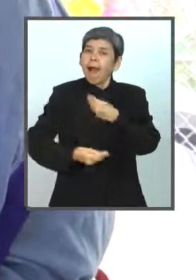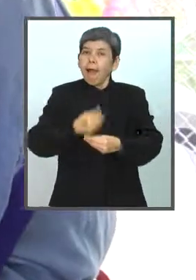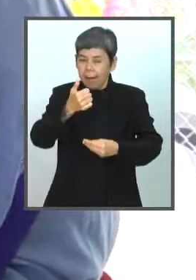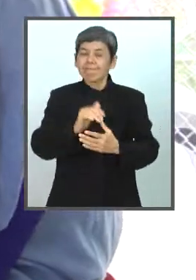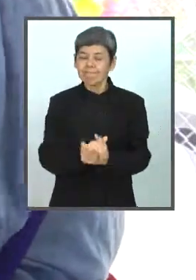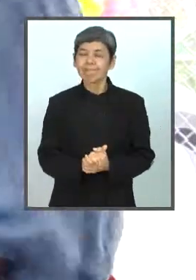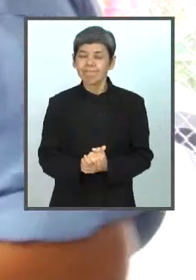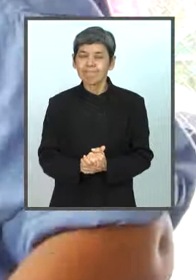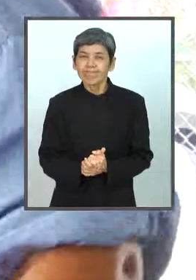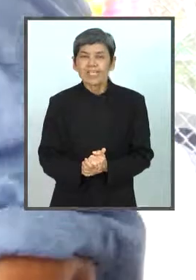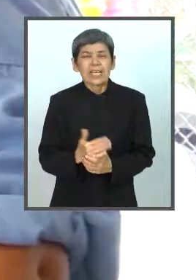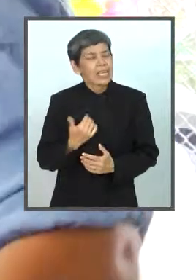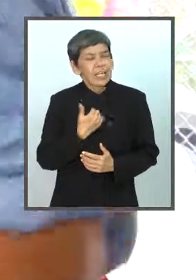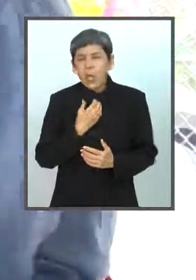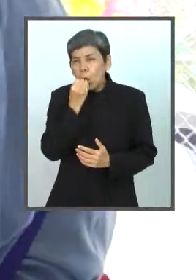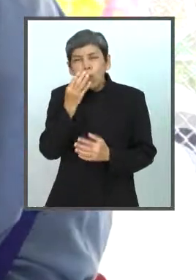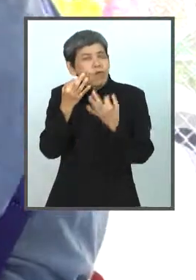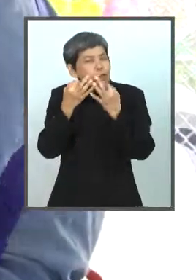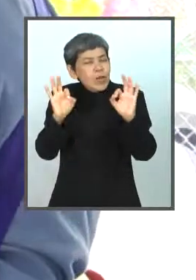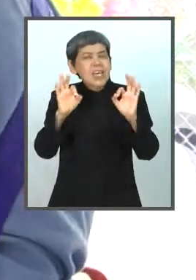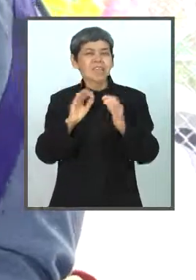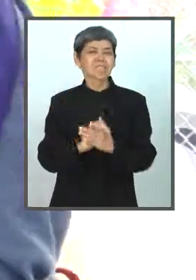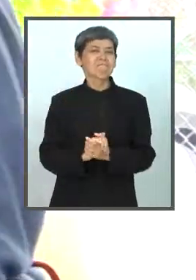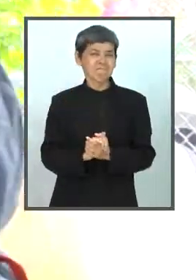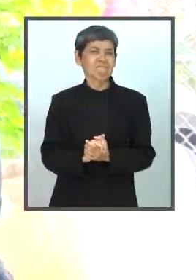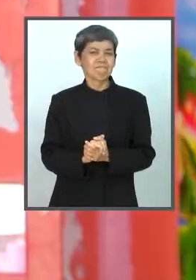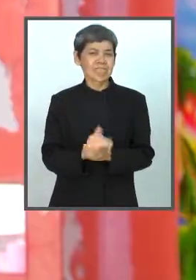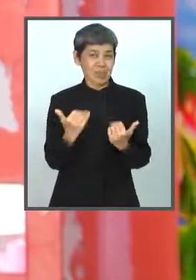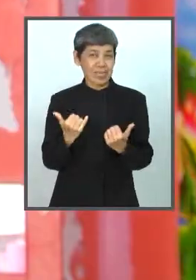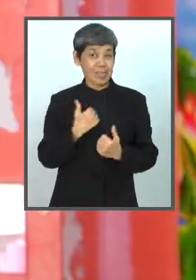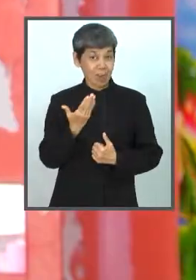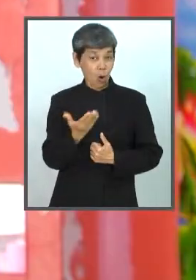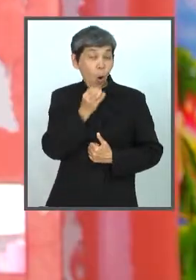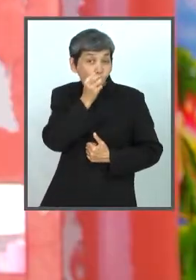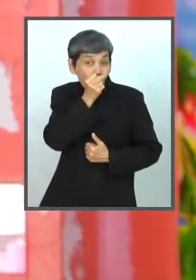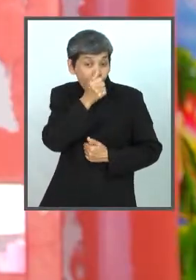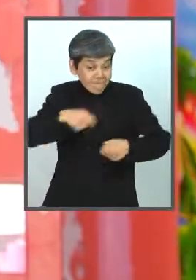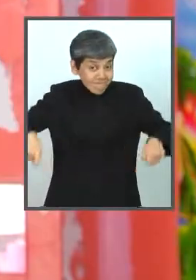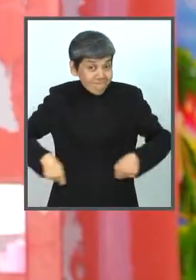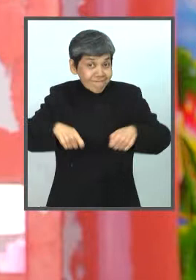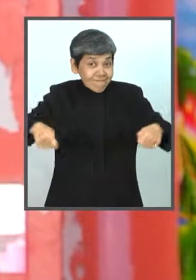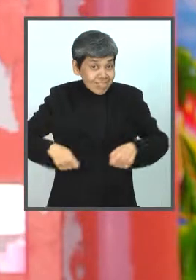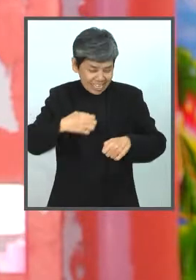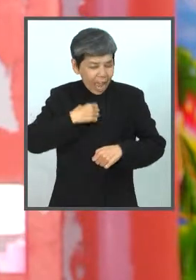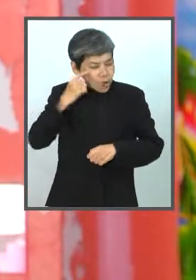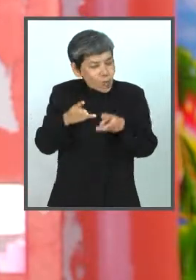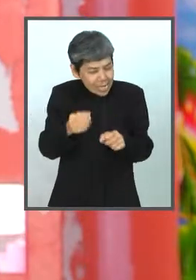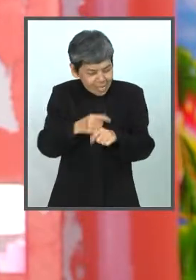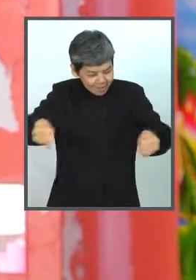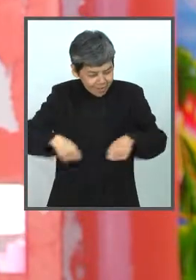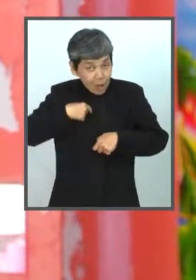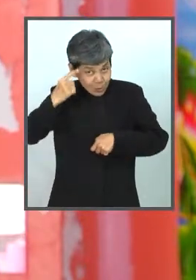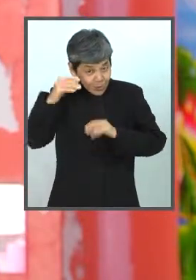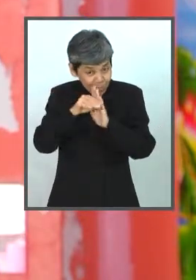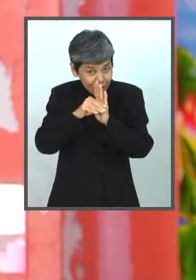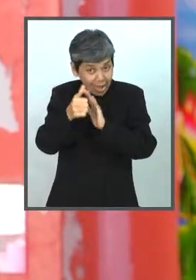งทุนเนี่ยค่ะที่ว่าไม่เสียดอกเสียอะไรเนี่ยนะคะ เดี๋ยววันนี้ผมจะขอทดลองเป็นลูกมือแล้วก็อยากรู้เคล็ดลับการ